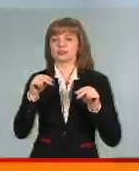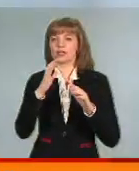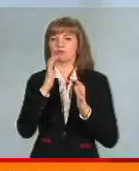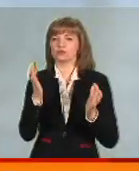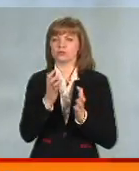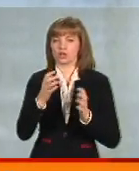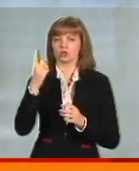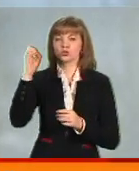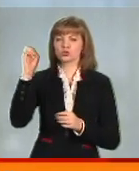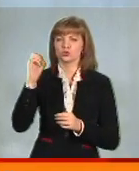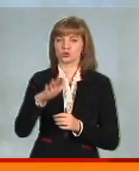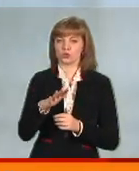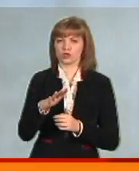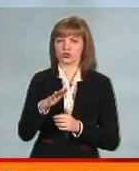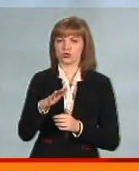вид